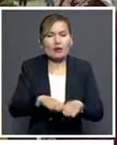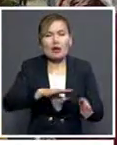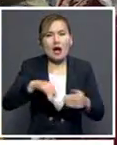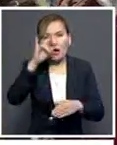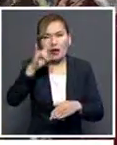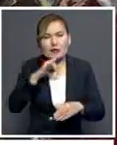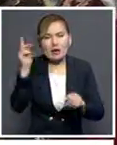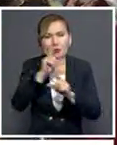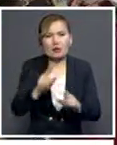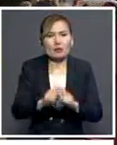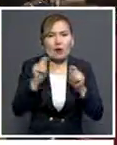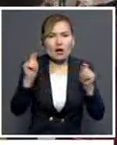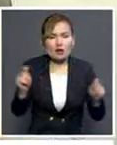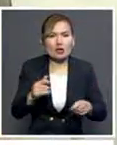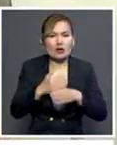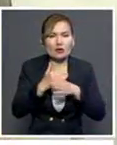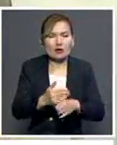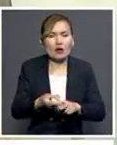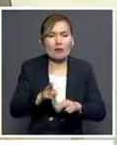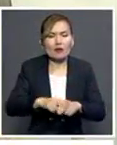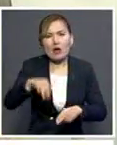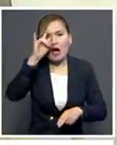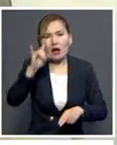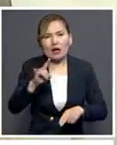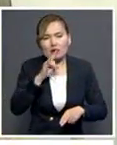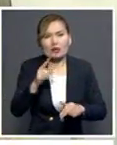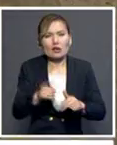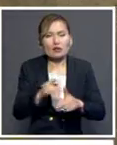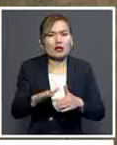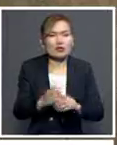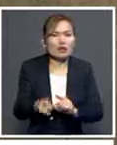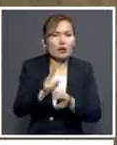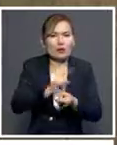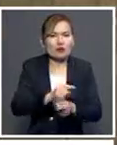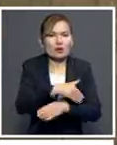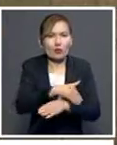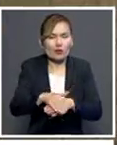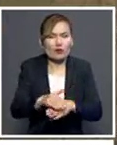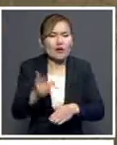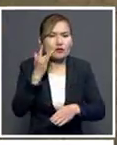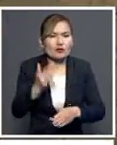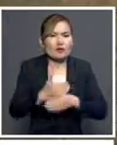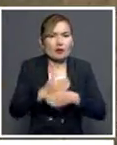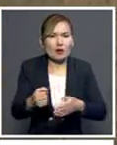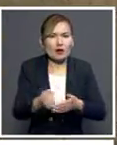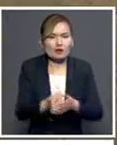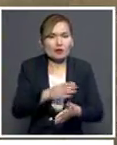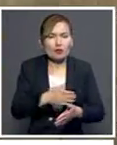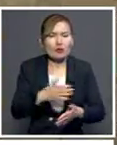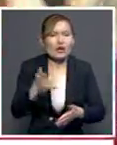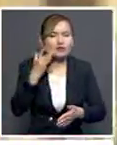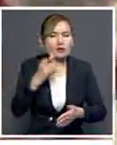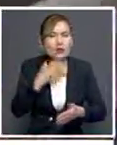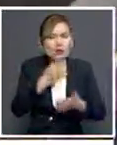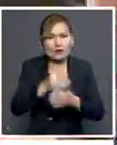алғашқы жылдарында қайта ашылуына, жер су атауларының қазақшалануына үлесін қосты. Тіл мен дінді, тарих пен дәстүрді, туған жерді бес анық